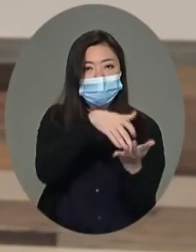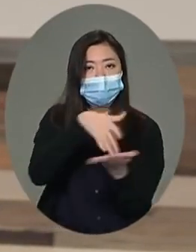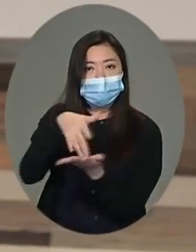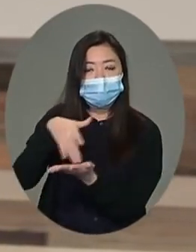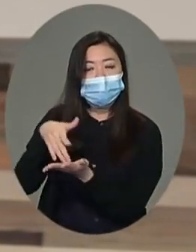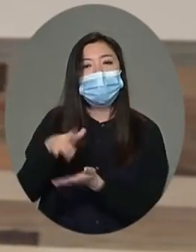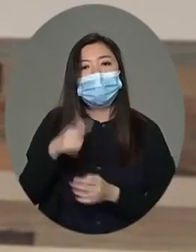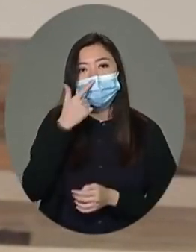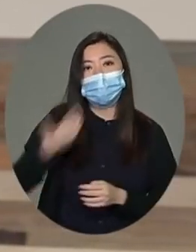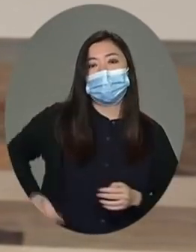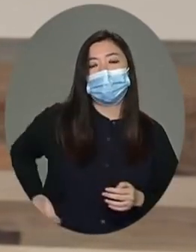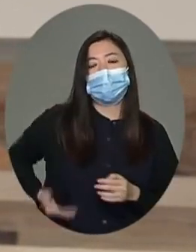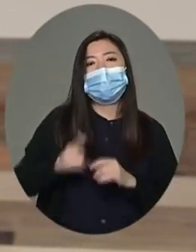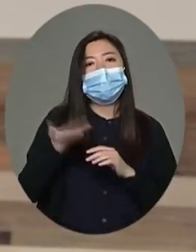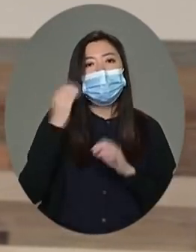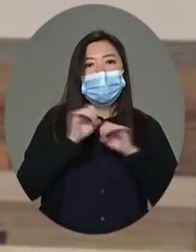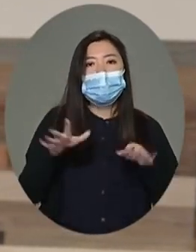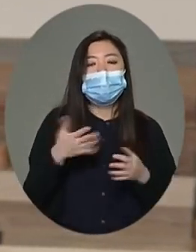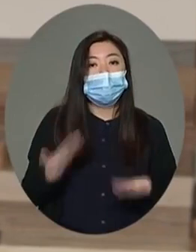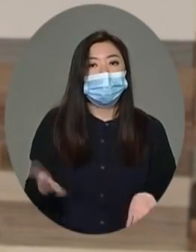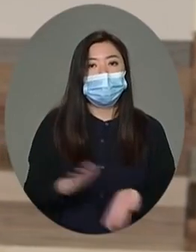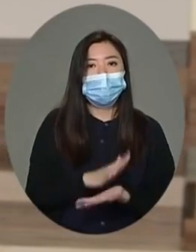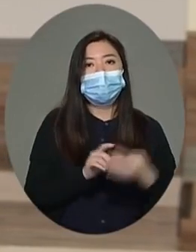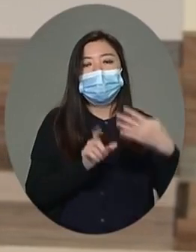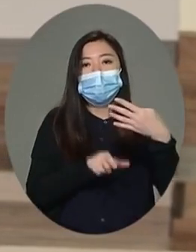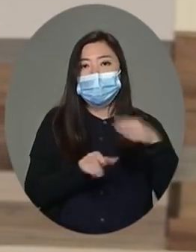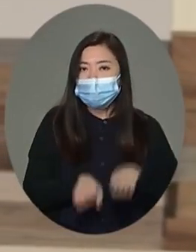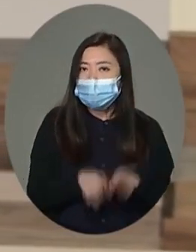记。新华社曾经报道，将会在今年